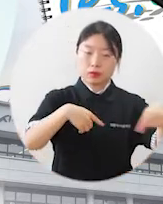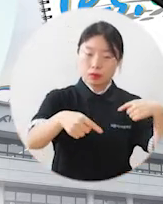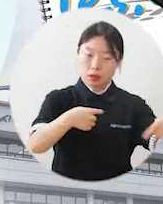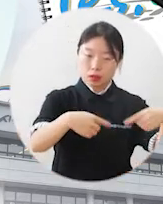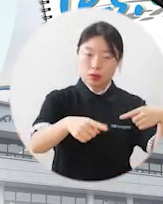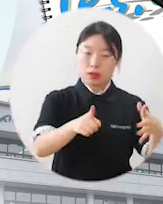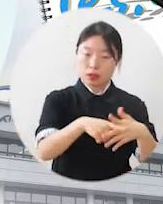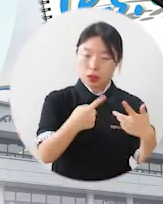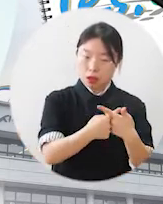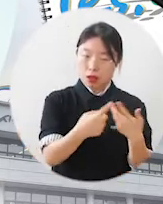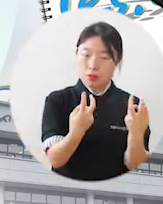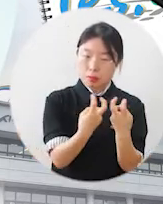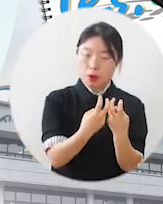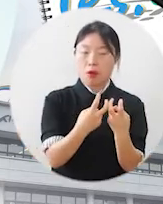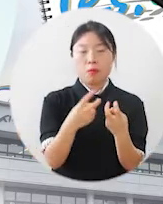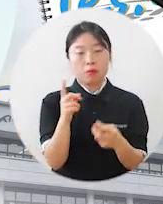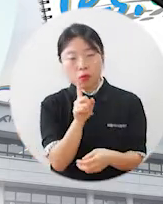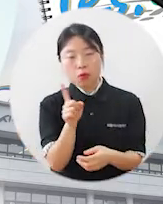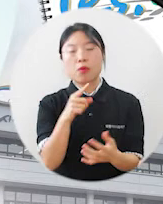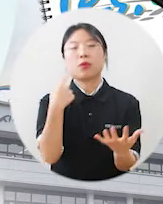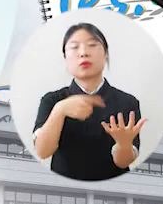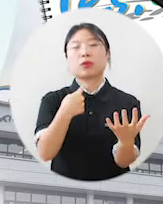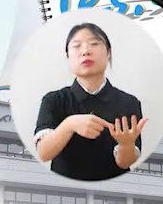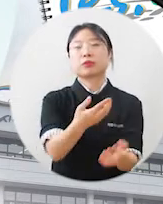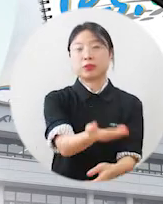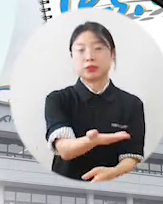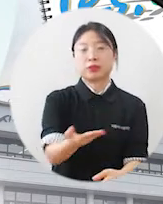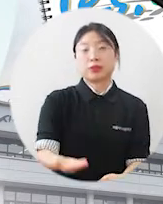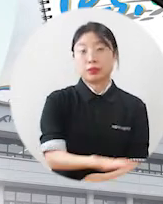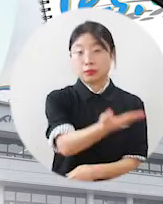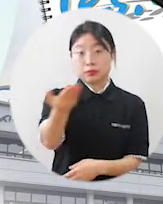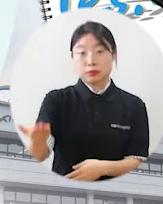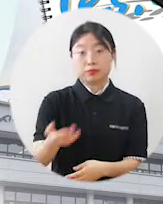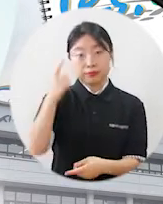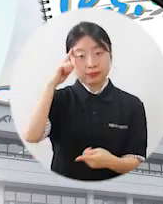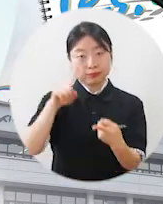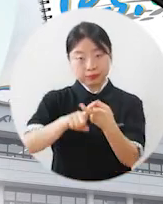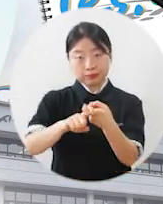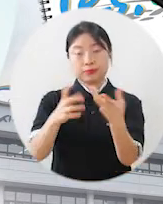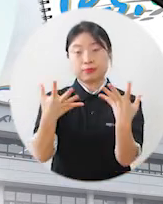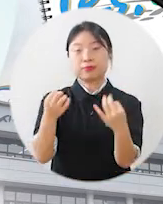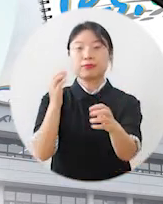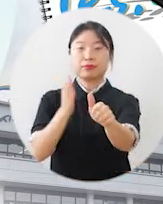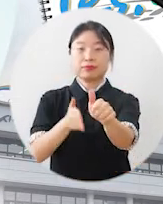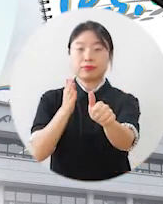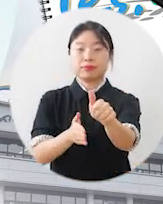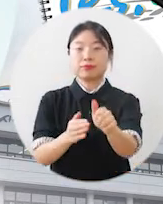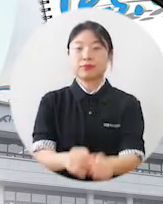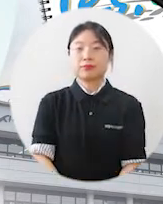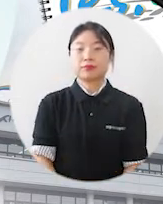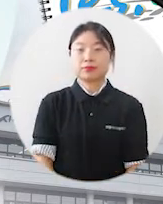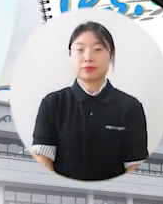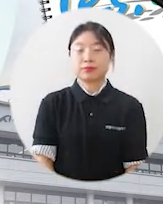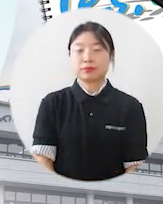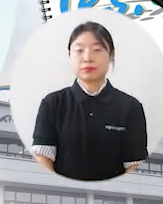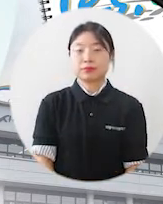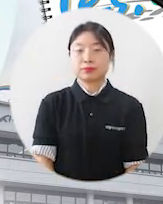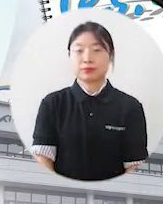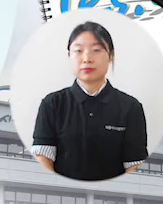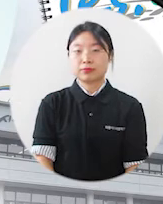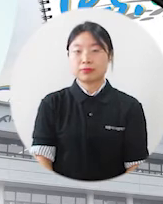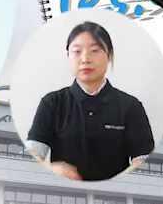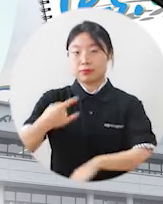주민자치회 이해라는 주제로 진행되는 이번 교육에 시민 여러분들의 많은 관심을 바랍니다. 관련